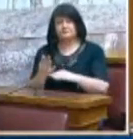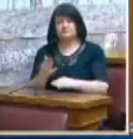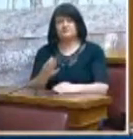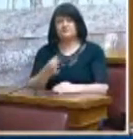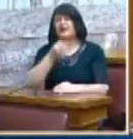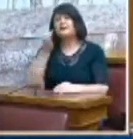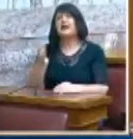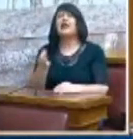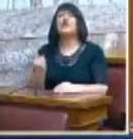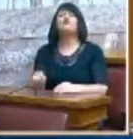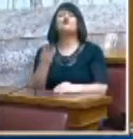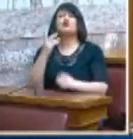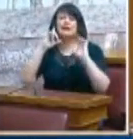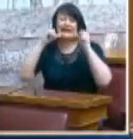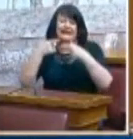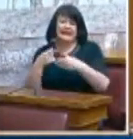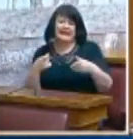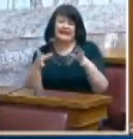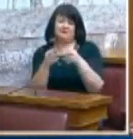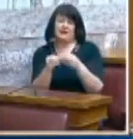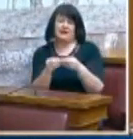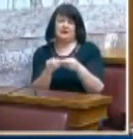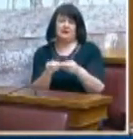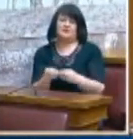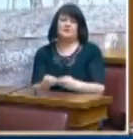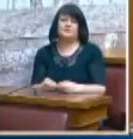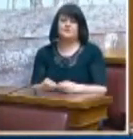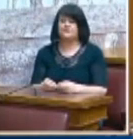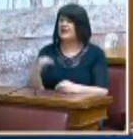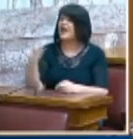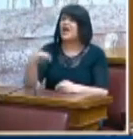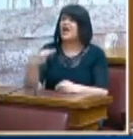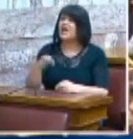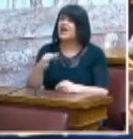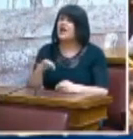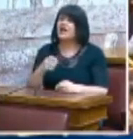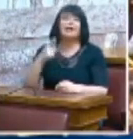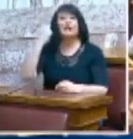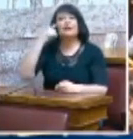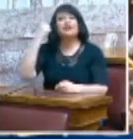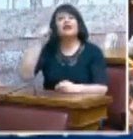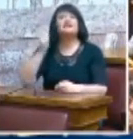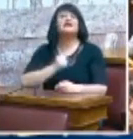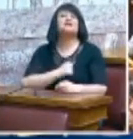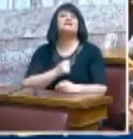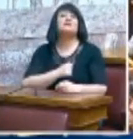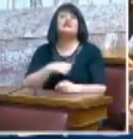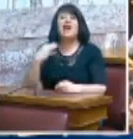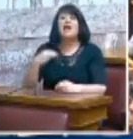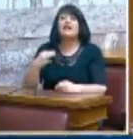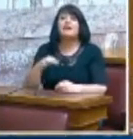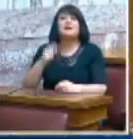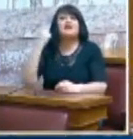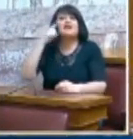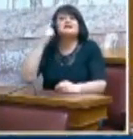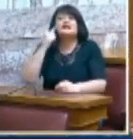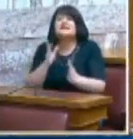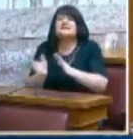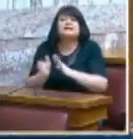αλλαγής. Είσαστε αδύνατοι γιατί δεν ξέρετε τι πιστεύετε. Αυτή είναι η μεγάλη αδυναμία σας. Δεν ξέρετε τι